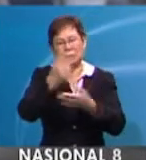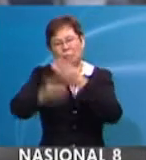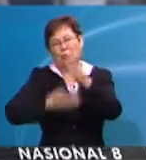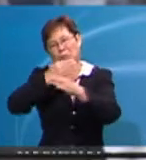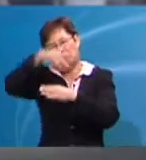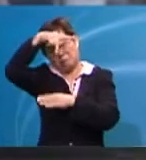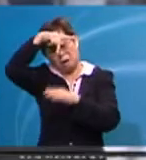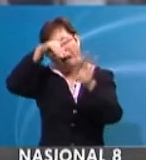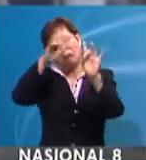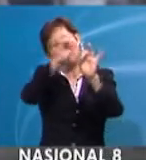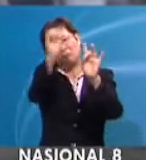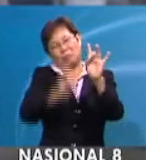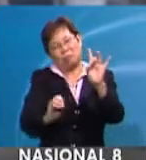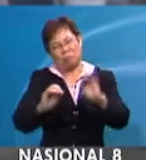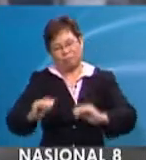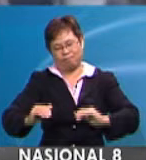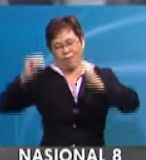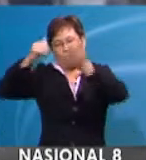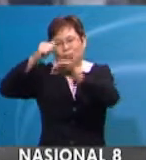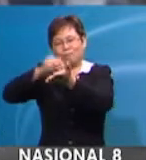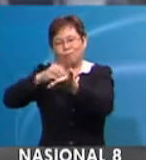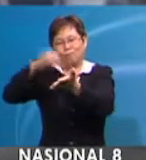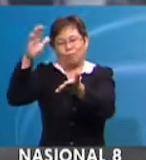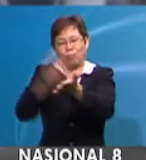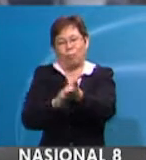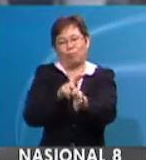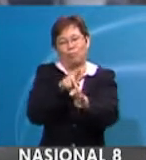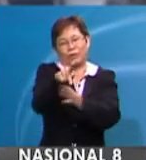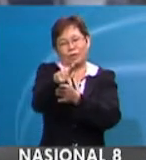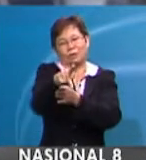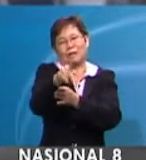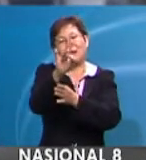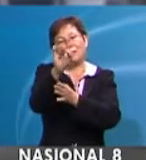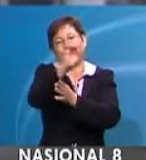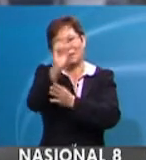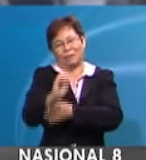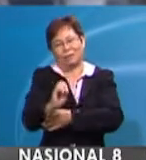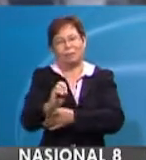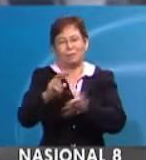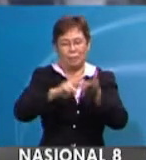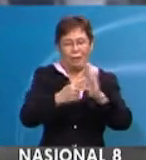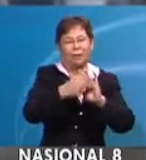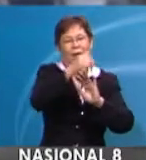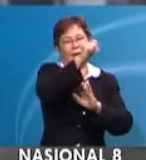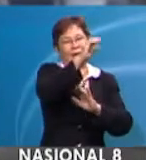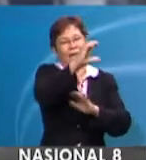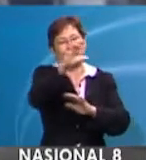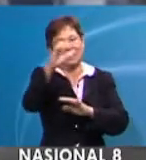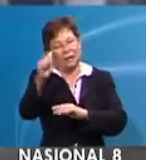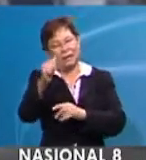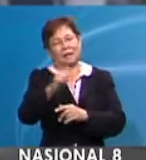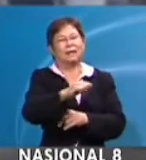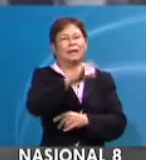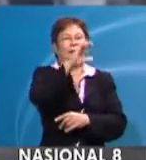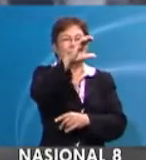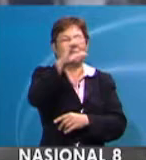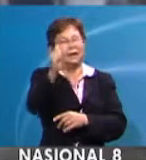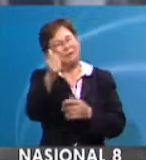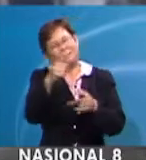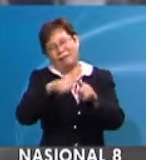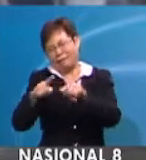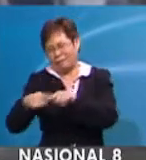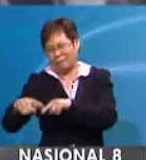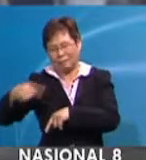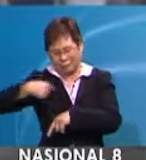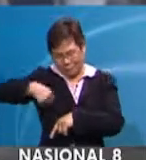yang bertaraf professional. Maknanya ACCA ke CA ke dan sebagainya.